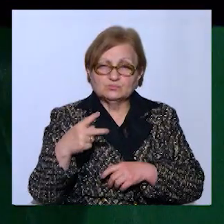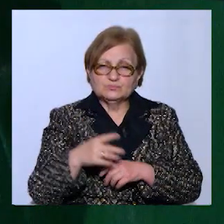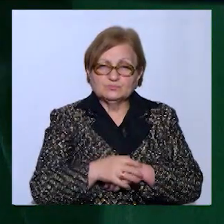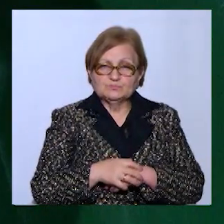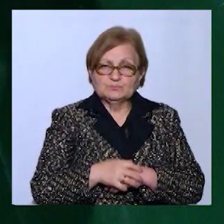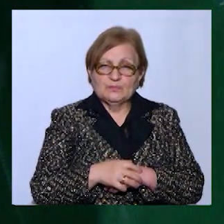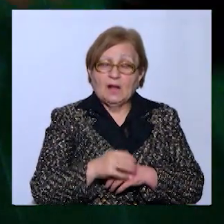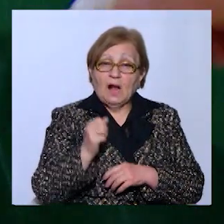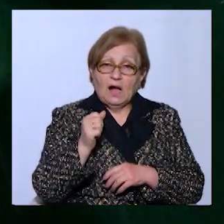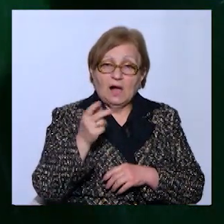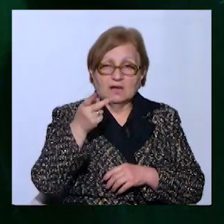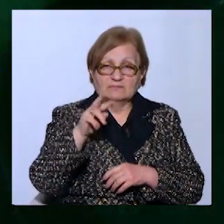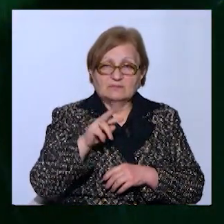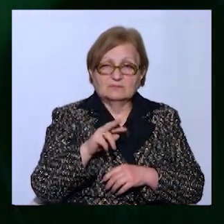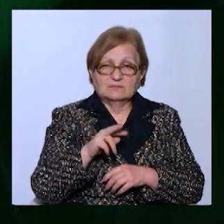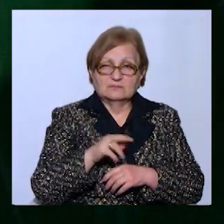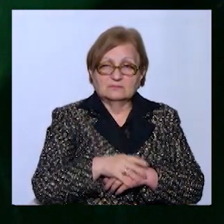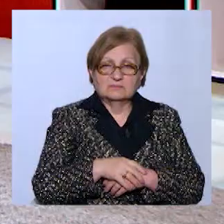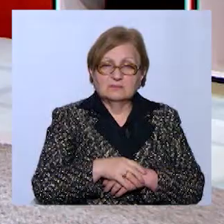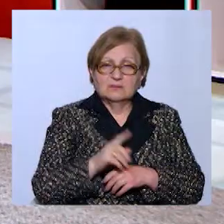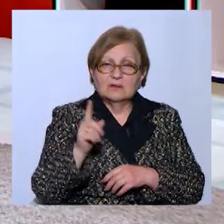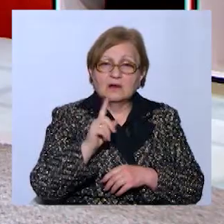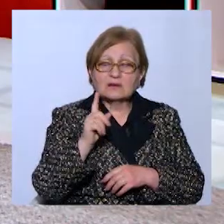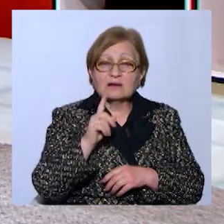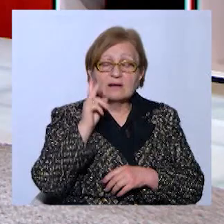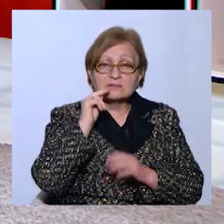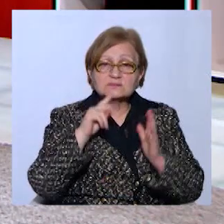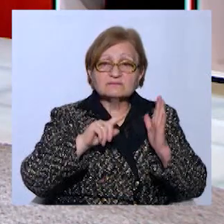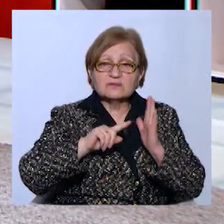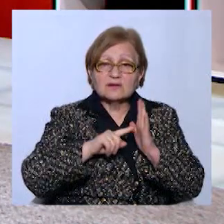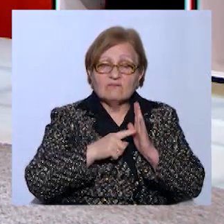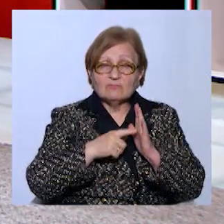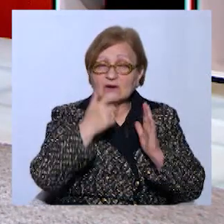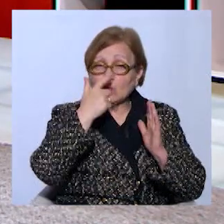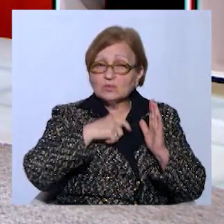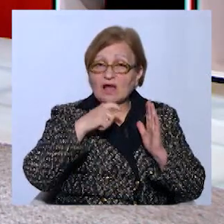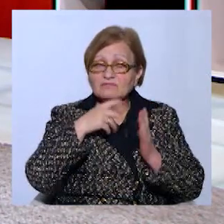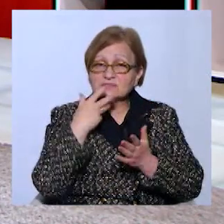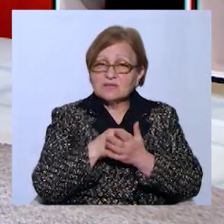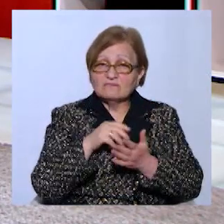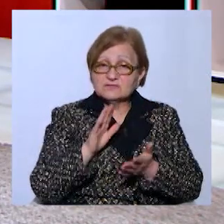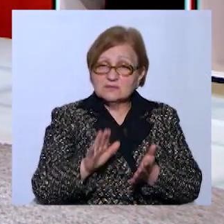ა კვადრატს. მაშ რა ურიცხვი უნდა გავამრავლო თავის თავზე,